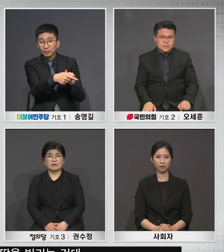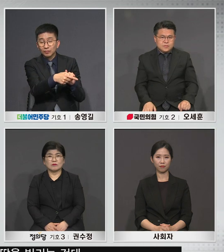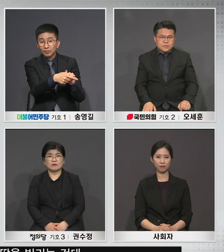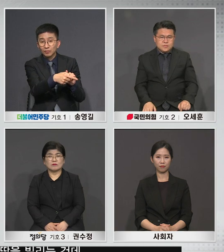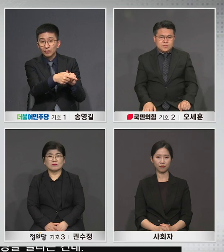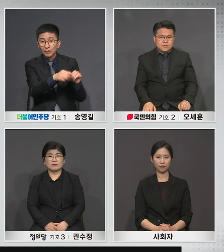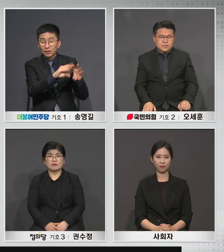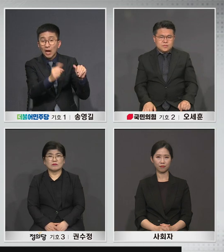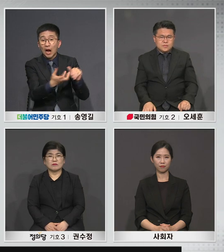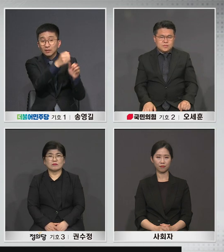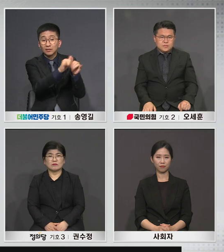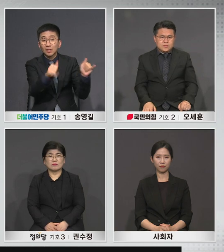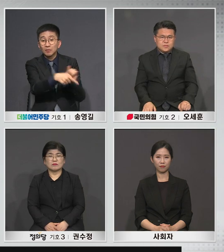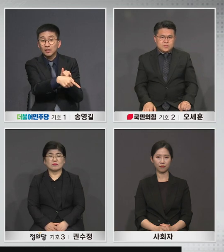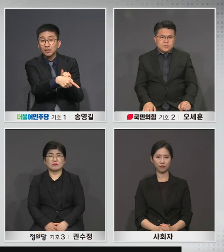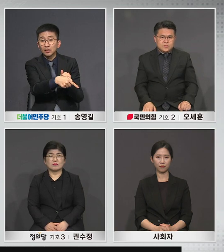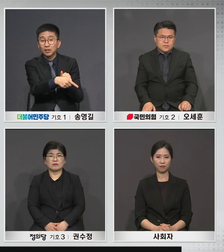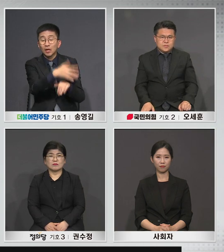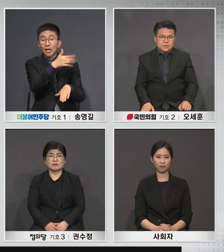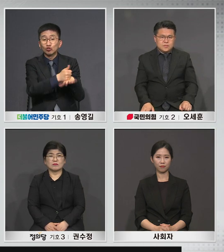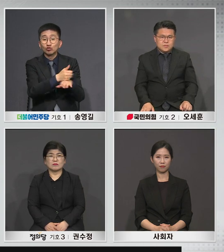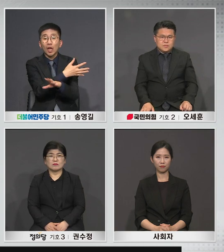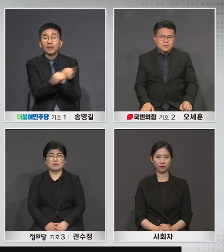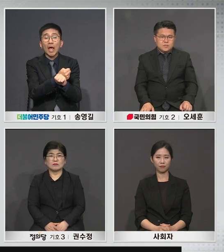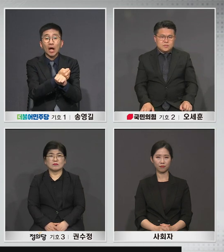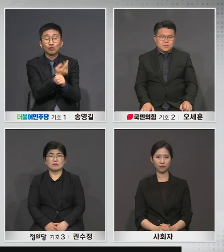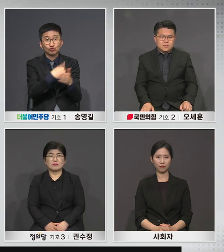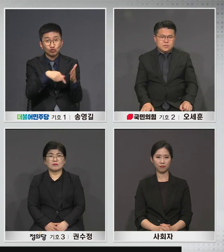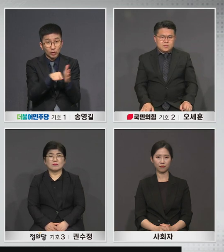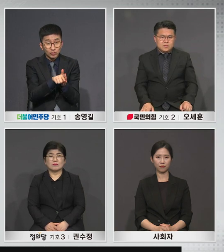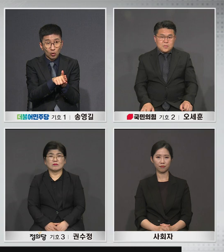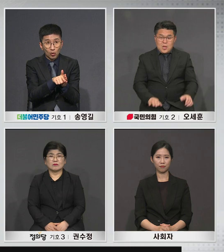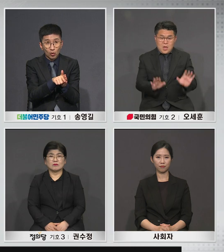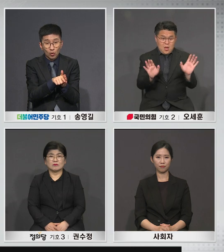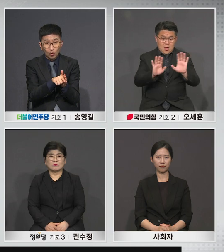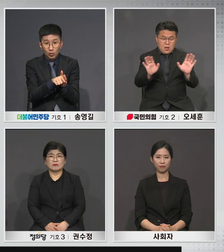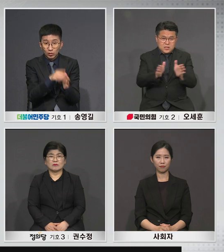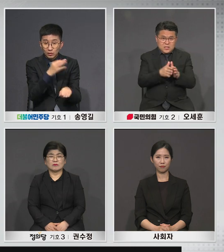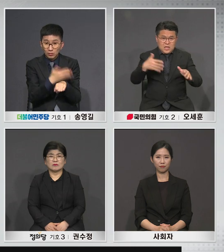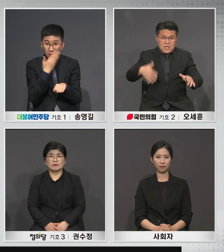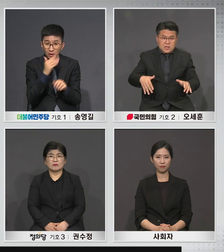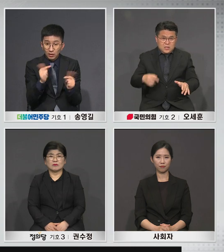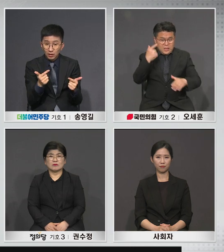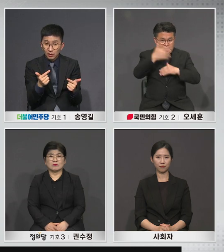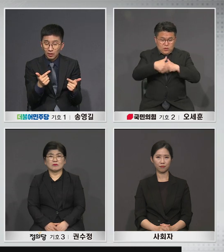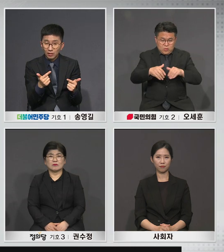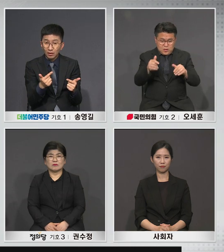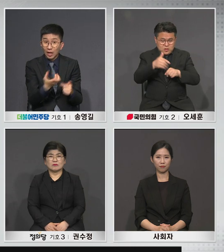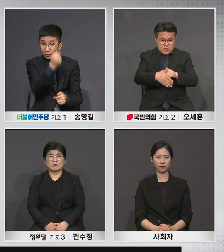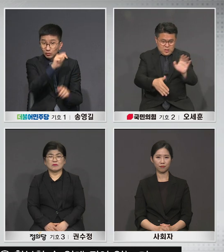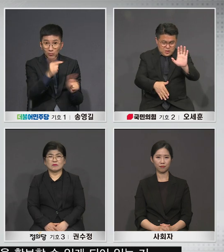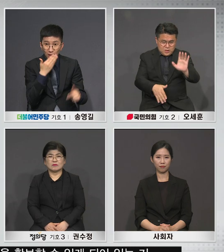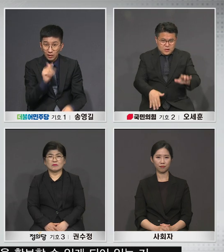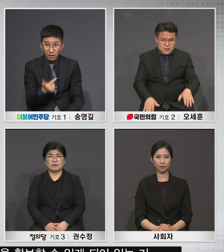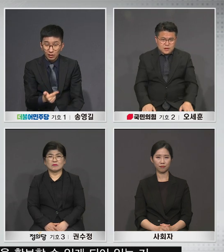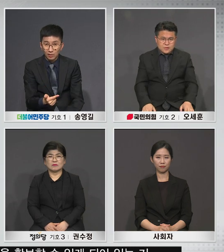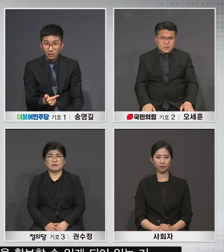토지주가 이걸 나중에 계약 종료에서 소유권을 확보할 수 있게 돼 있는 거 아니겠어요? 그거 아직 시작도 안 했는데 설계를 그렇게 안 저는.